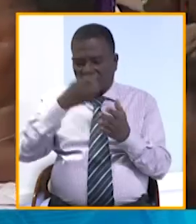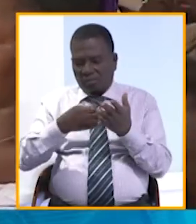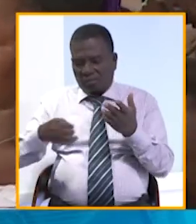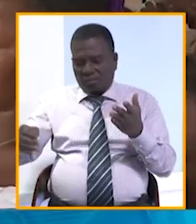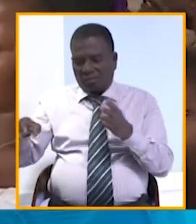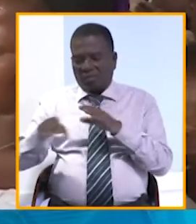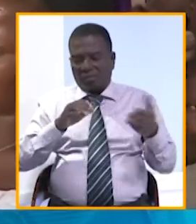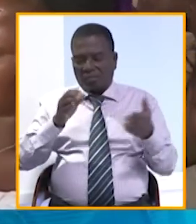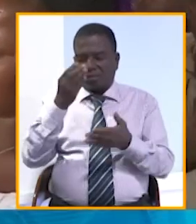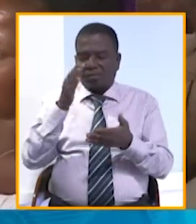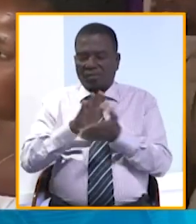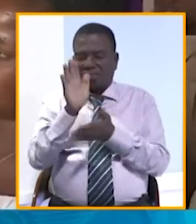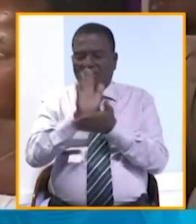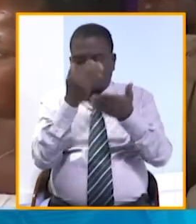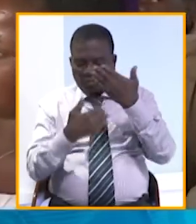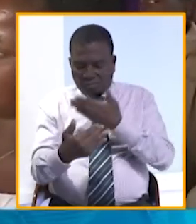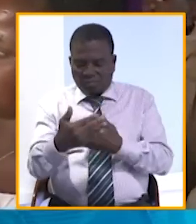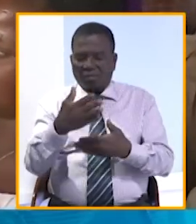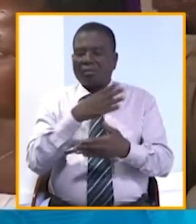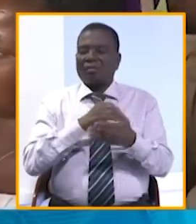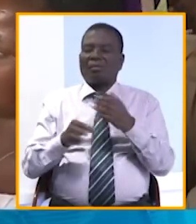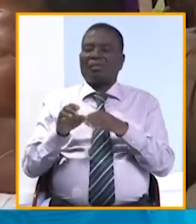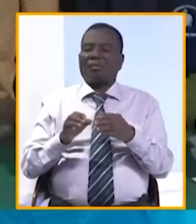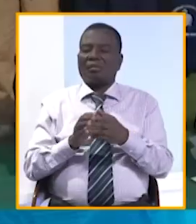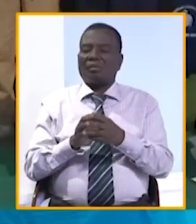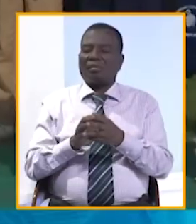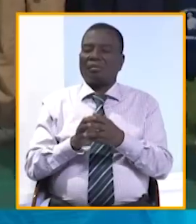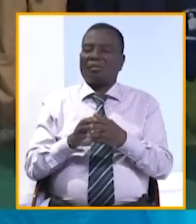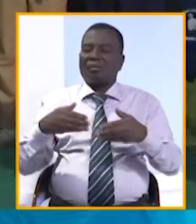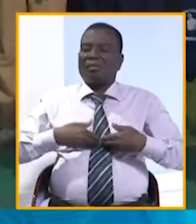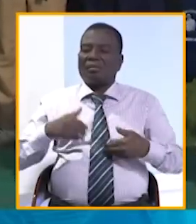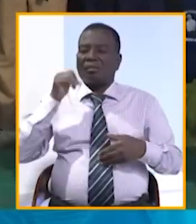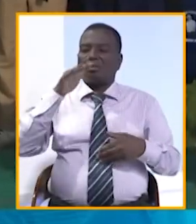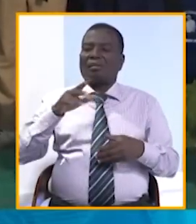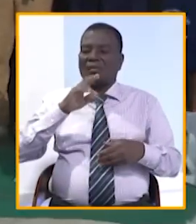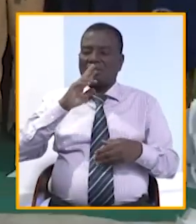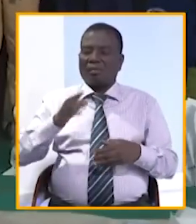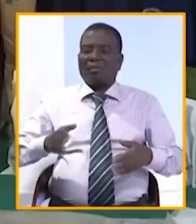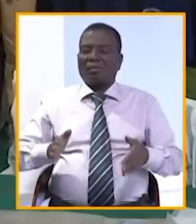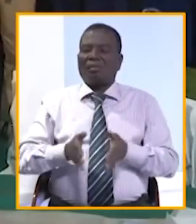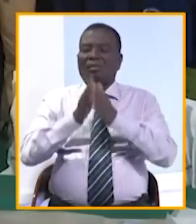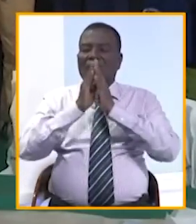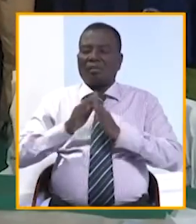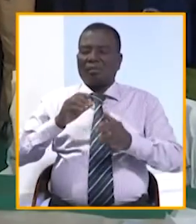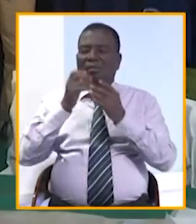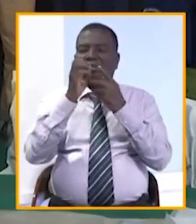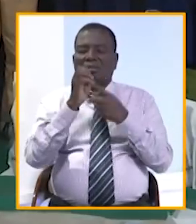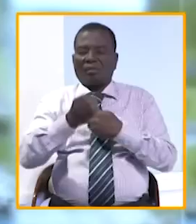de naissance des enfants afin qu'ils puissent passer les examens de fin d'année. Les jeunes filles sont exhortées aussi à éviter les